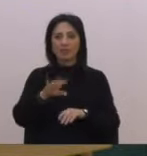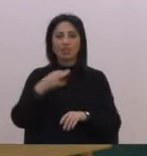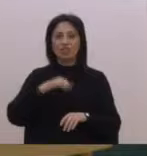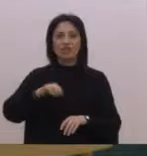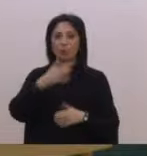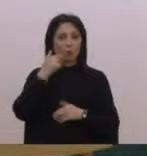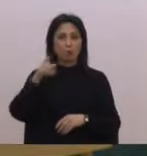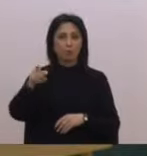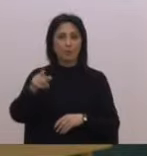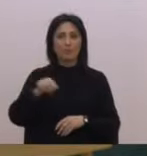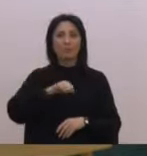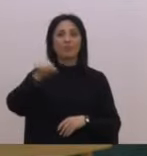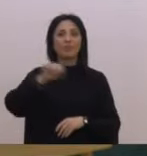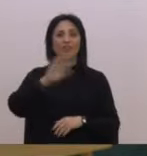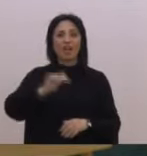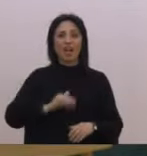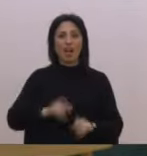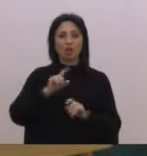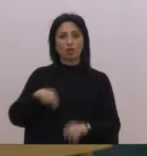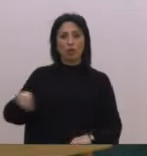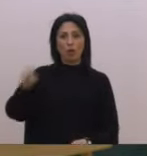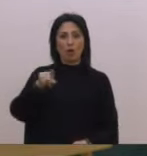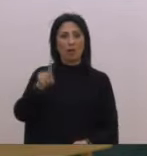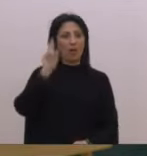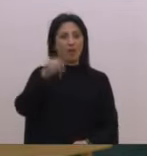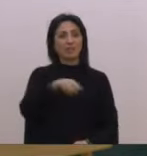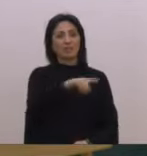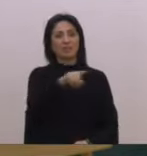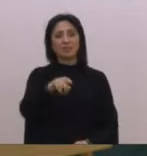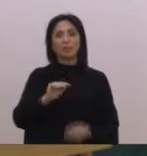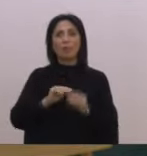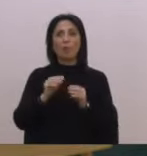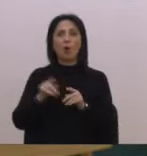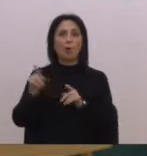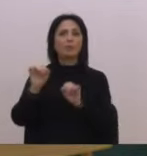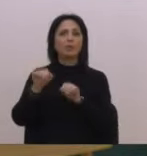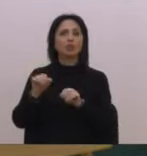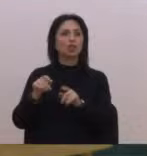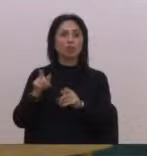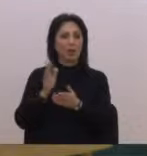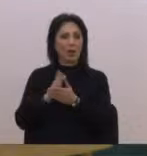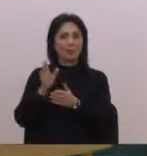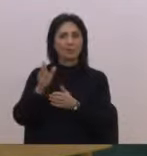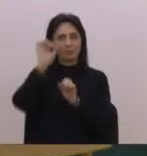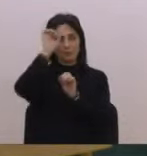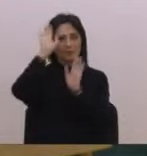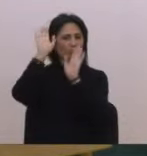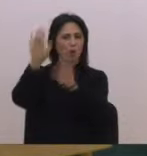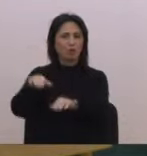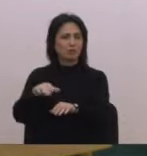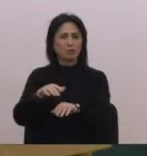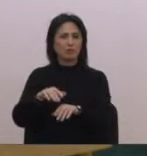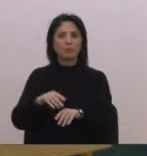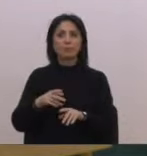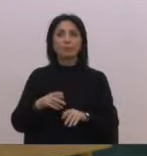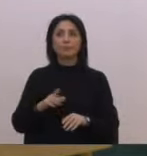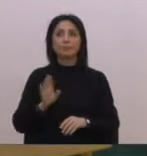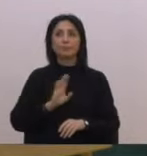შვილები. დაგყავთ ყველას კერძო სკოლებში, სადაც ეს პრობლემა და ამის შესაძლებლობა გაქვთ და ღმერთმა მოგცეთ, მაგრამ